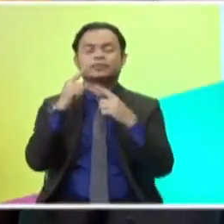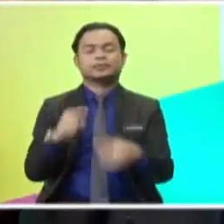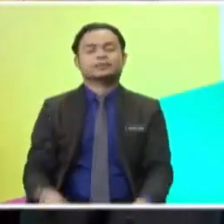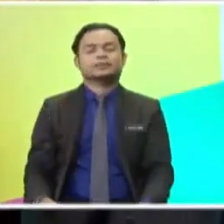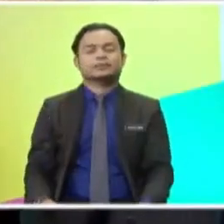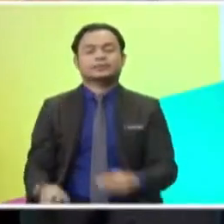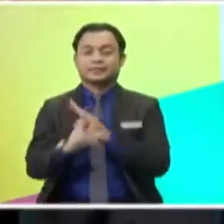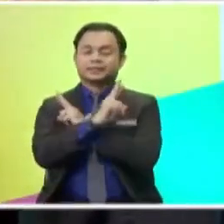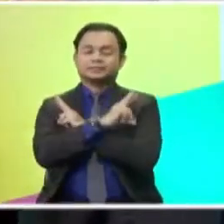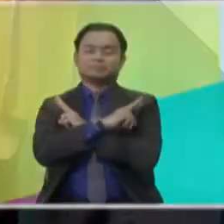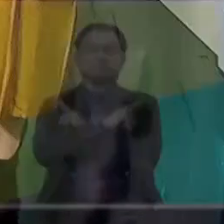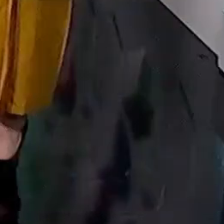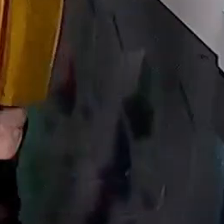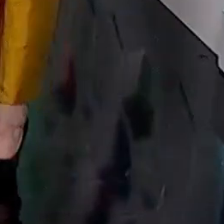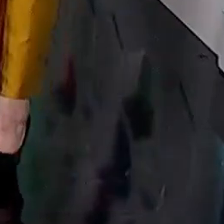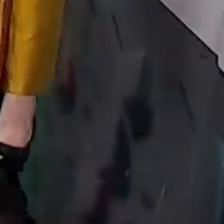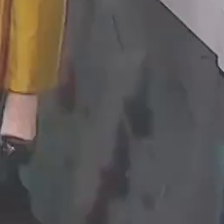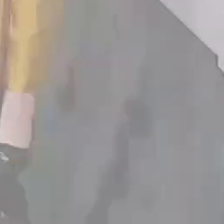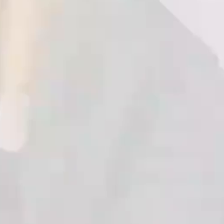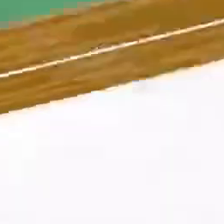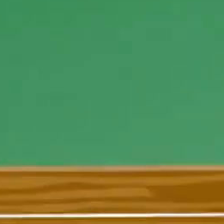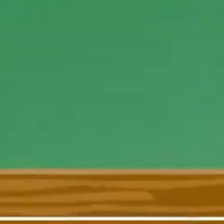Didik TV KPM.